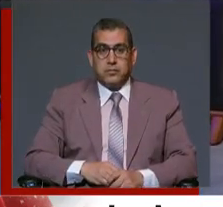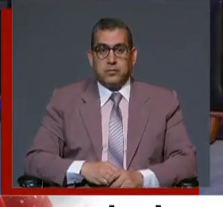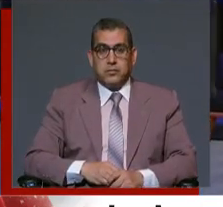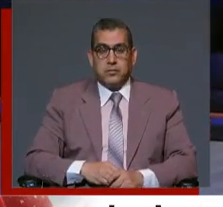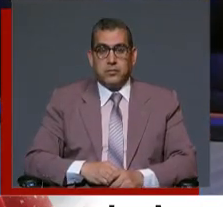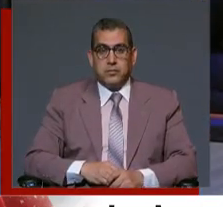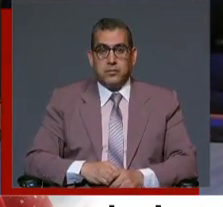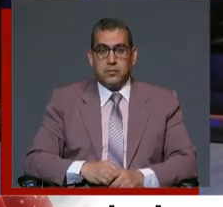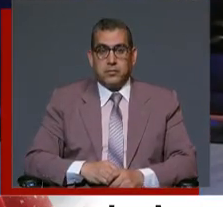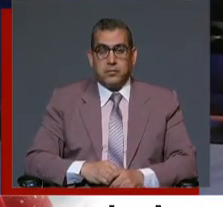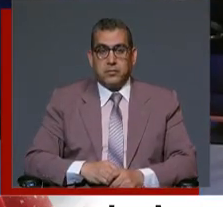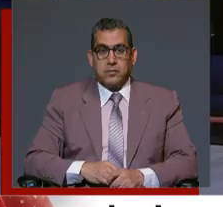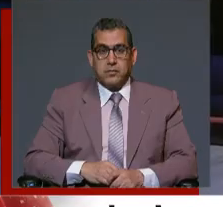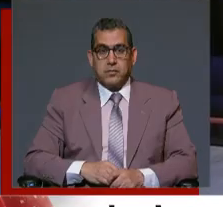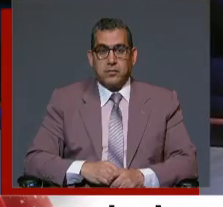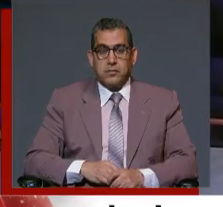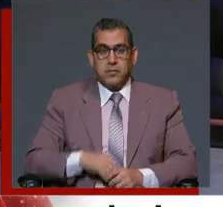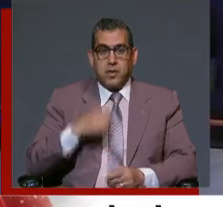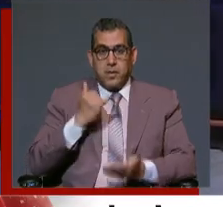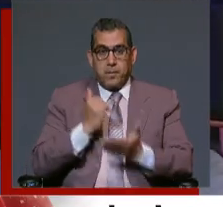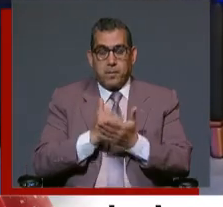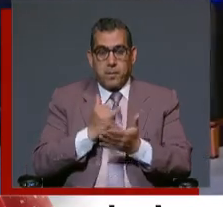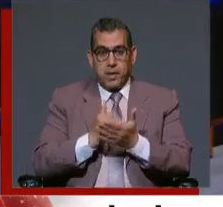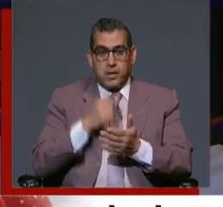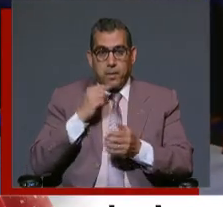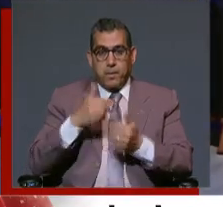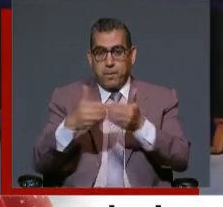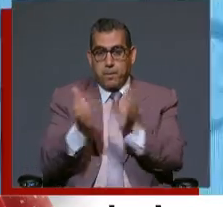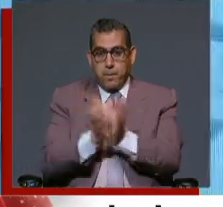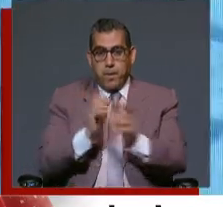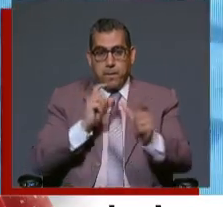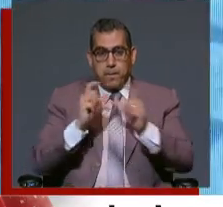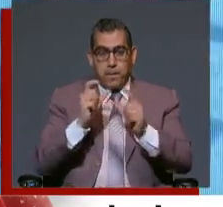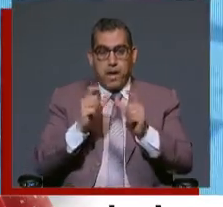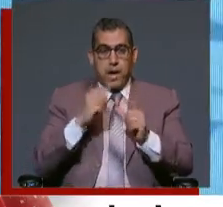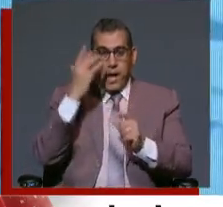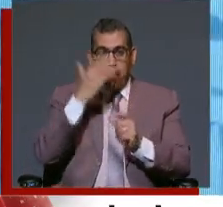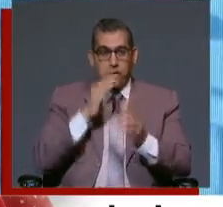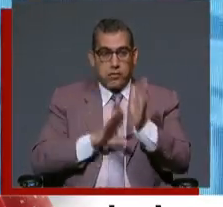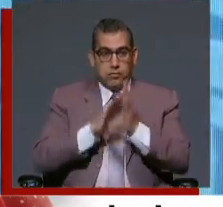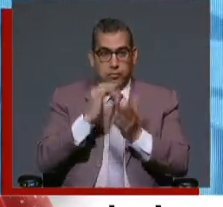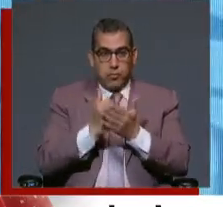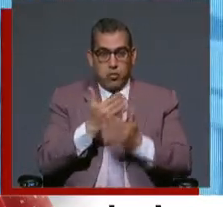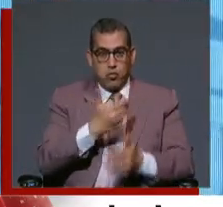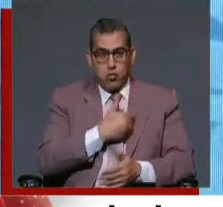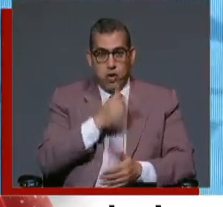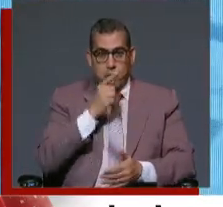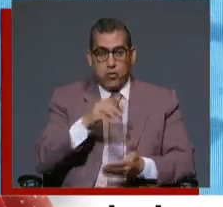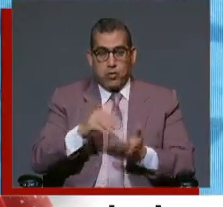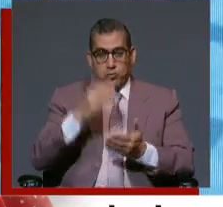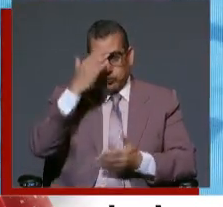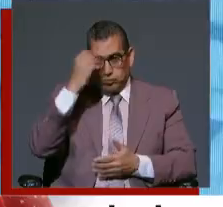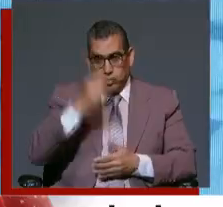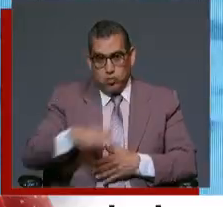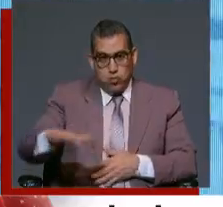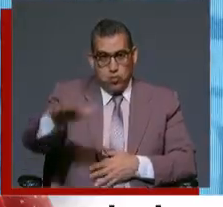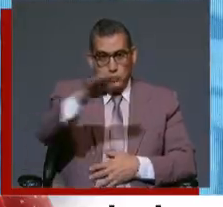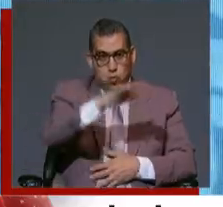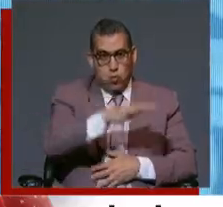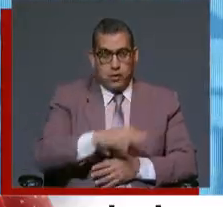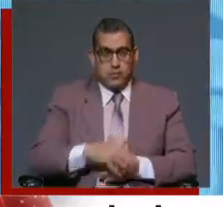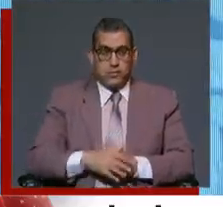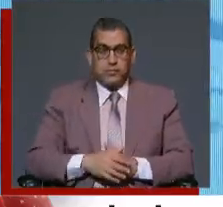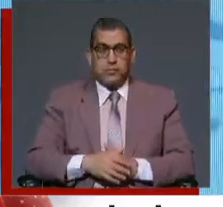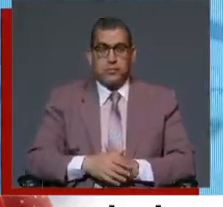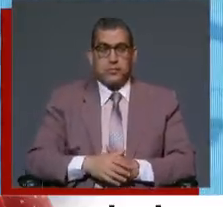فينسنت نيولي، أنا الأمين العام لمجموعة البنك الإفريقي للتنمية، ويسعدني أن أرحب بكم وأحييكم